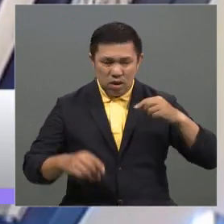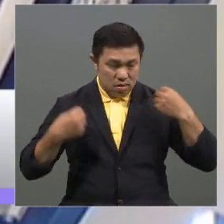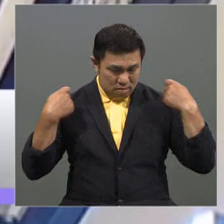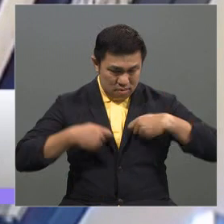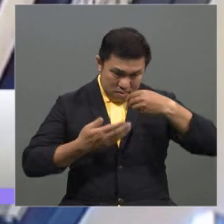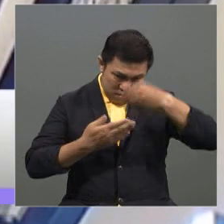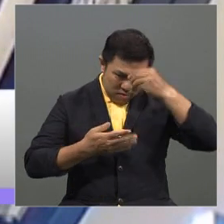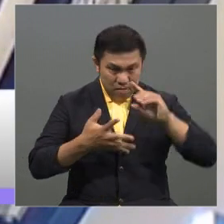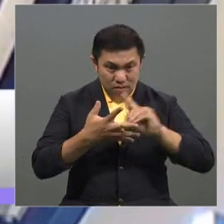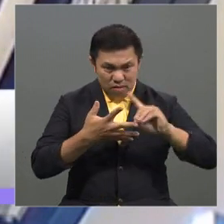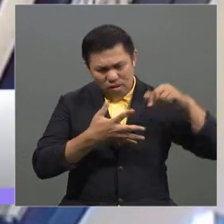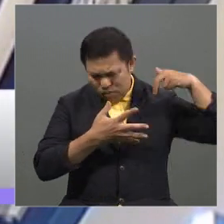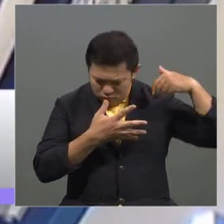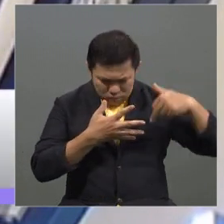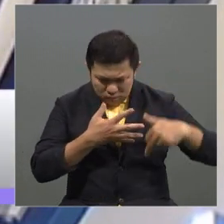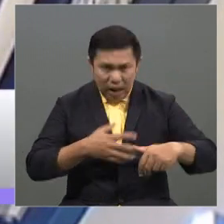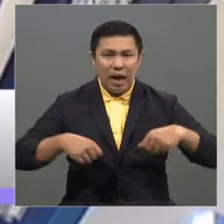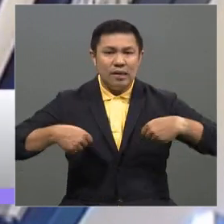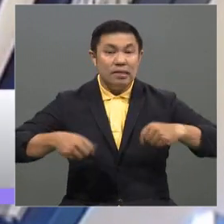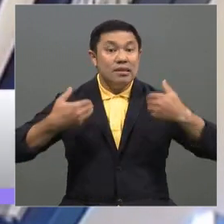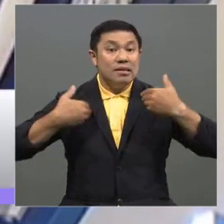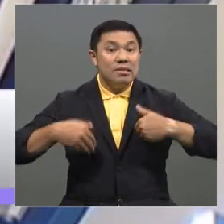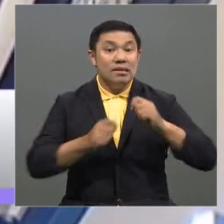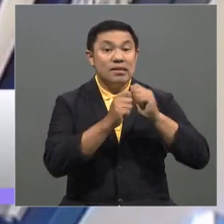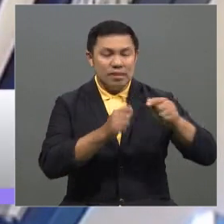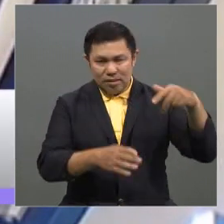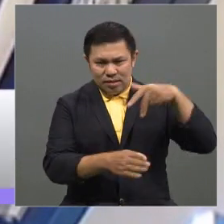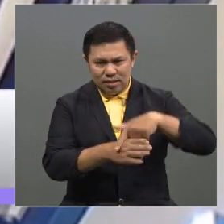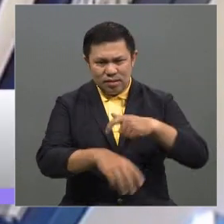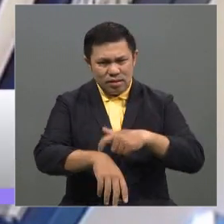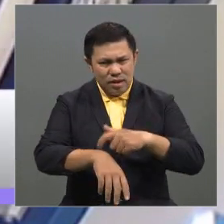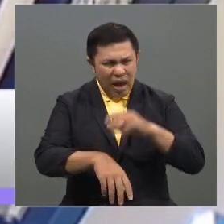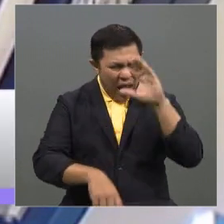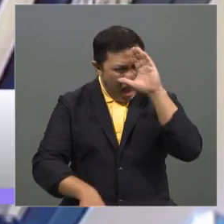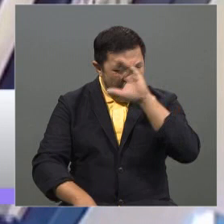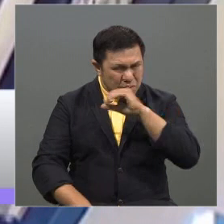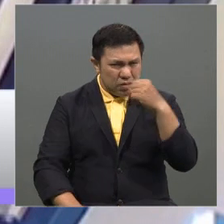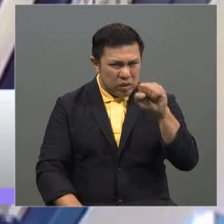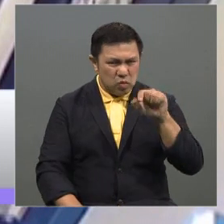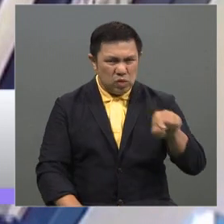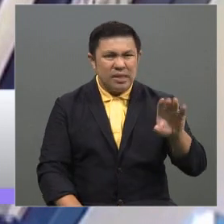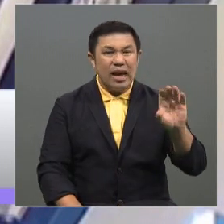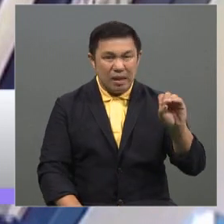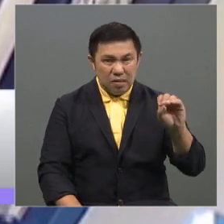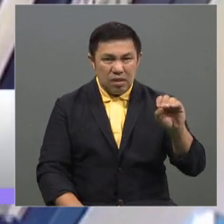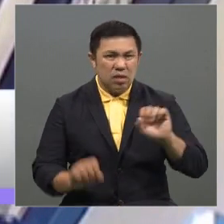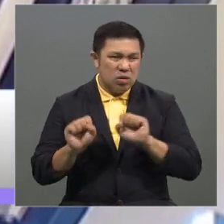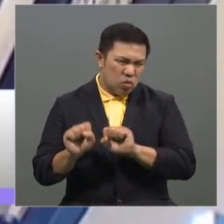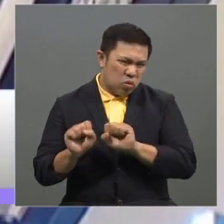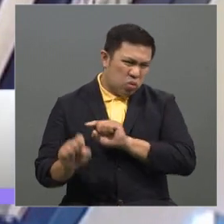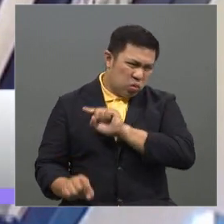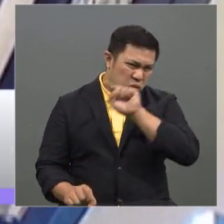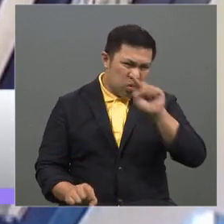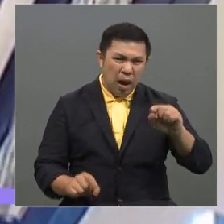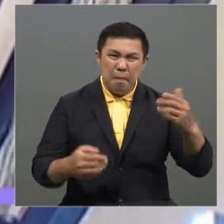นักเรียนเดินออกจากคอนโดแล้วไปนั่งรถจักรยานยนต์รับจ้างเวลาประมาณ 4:50 นาทีเนี่ยนะครับแล้วไปถึงวงเวียนบาง